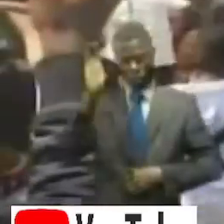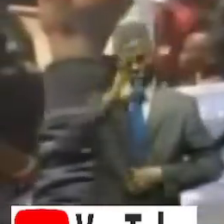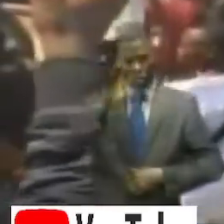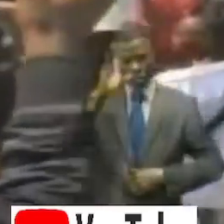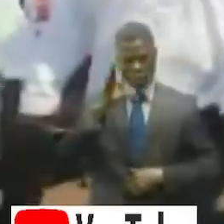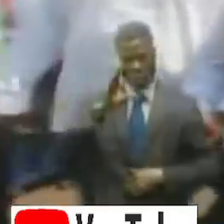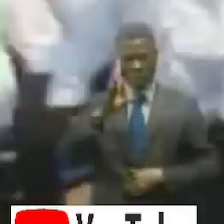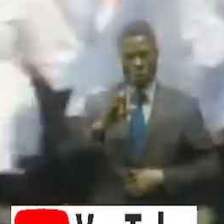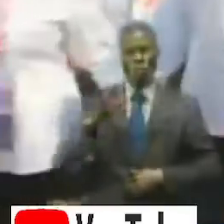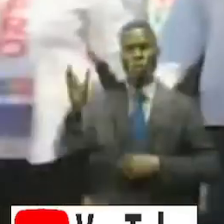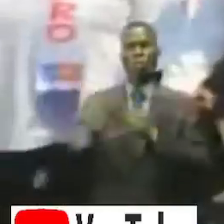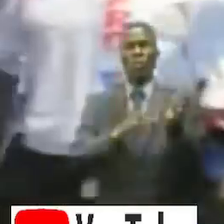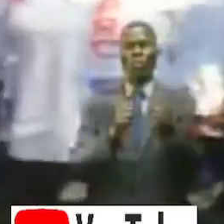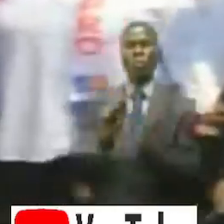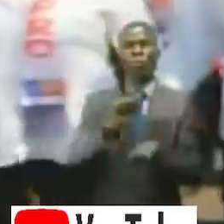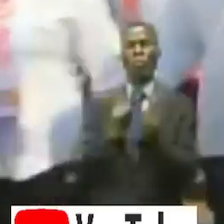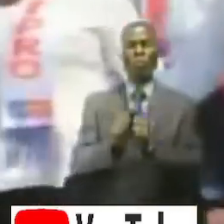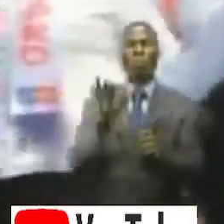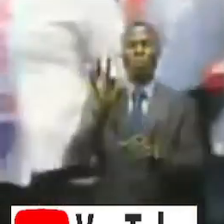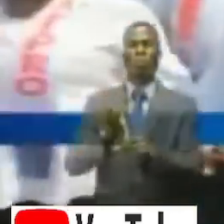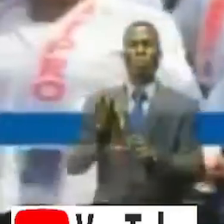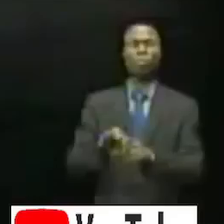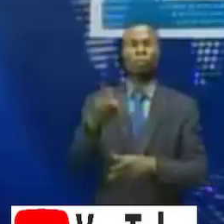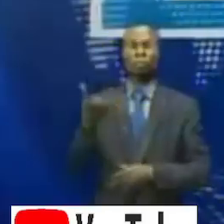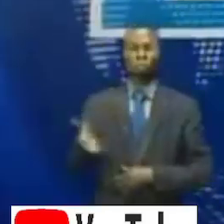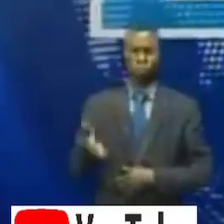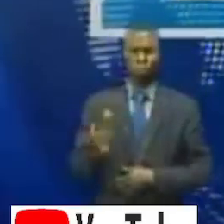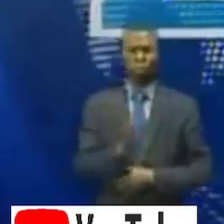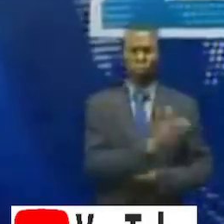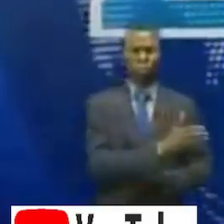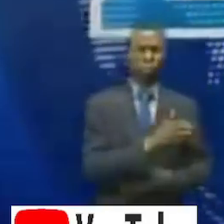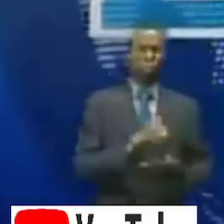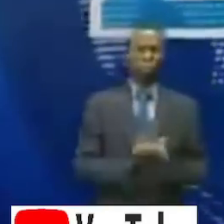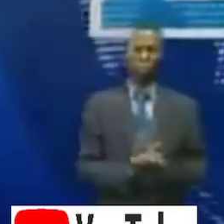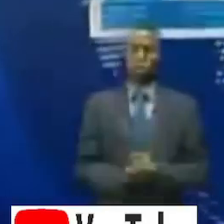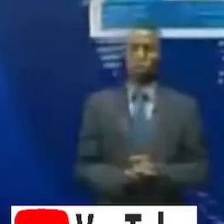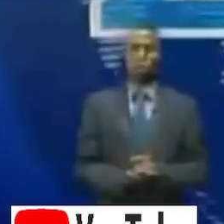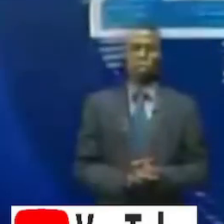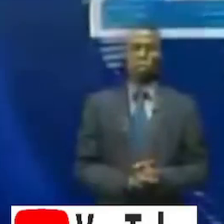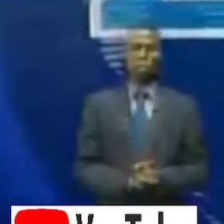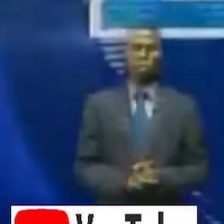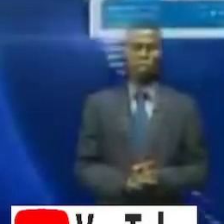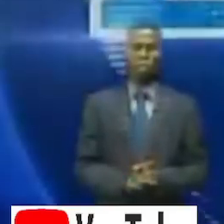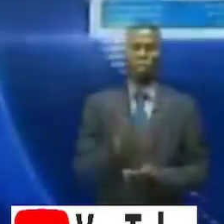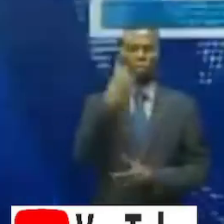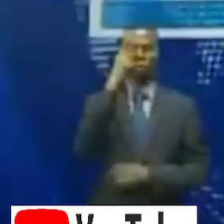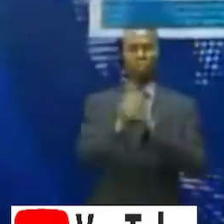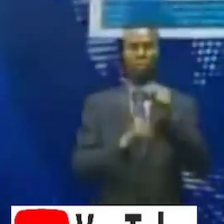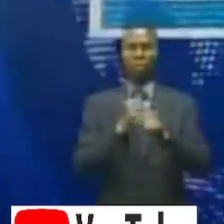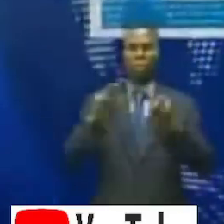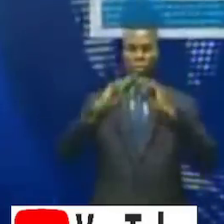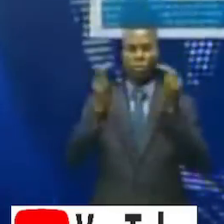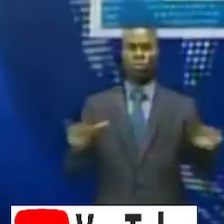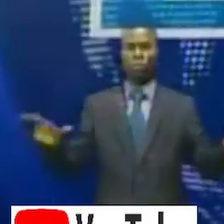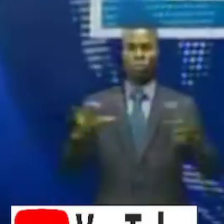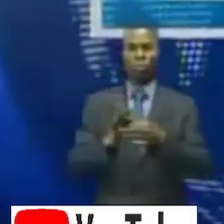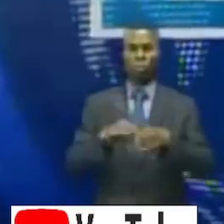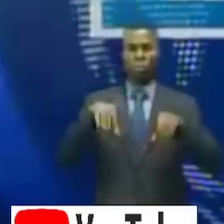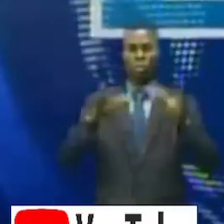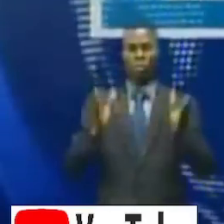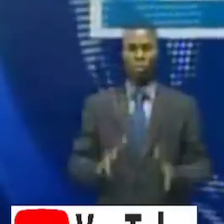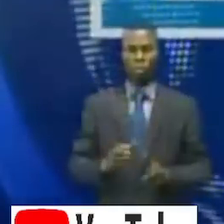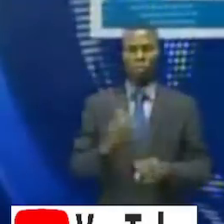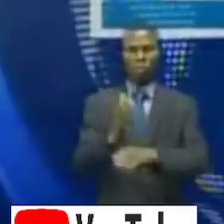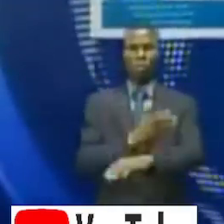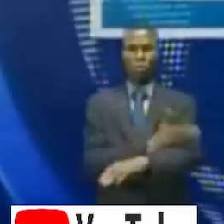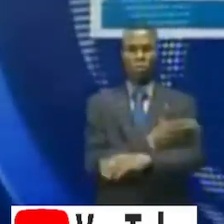à entraver le processus électoral. Enfin, cela fait une année que le parti Alliance des Congolais